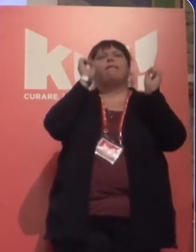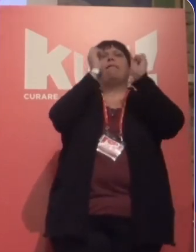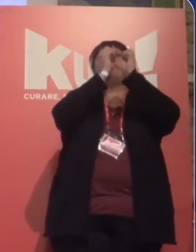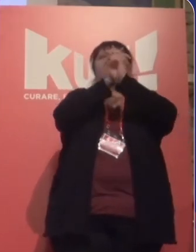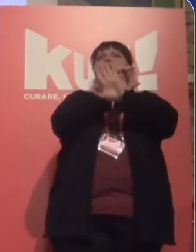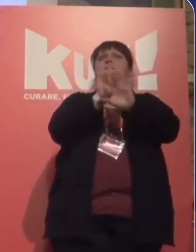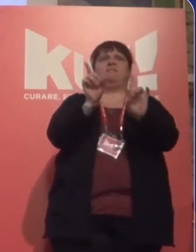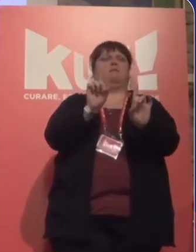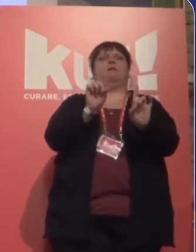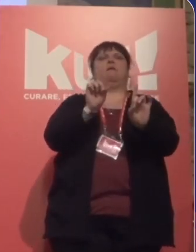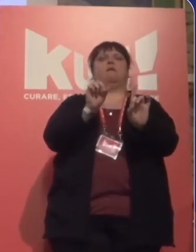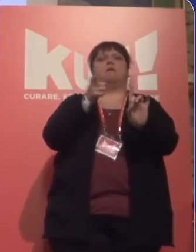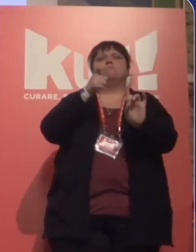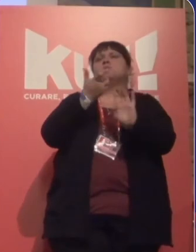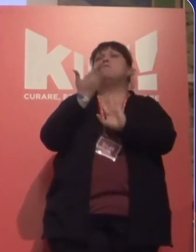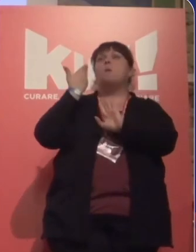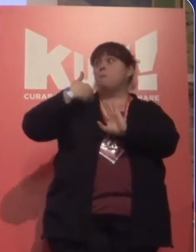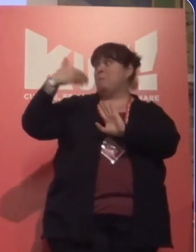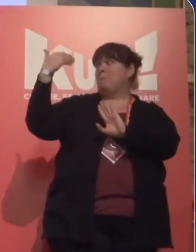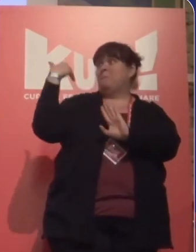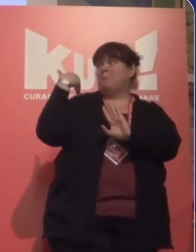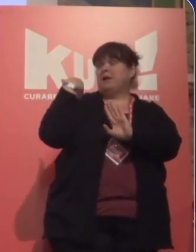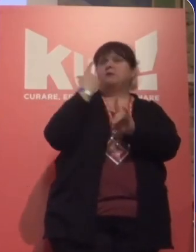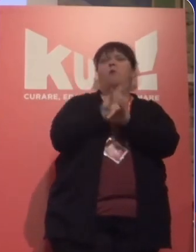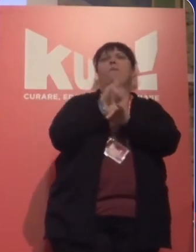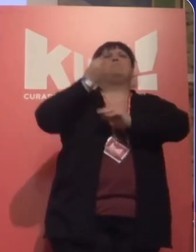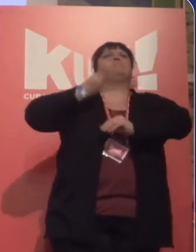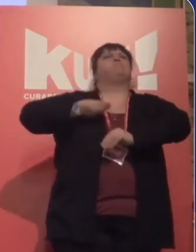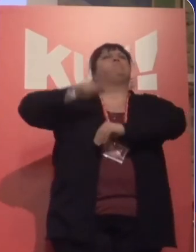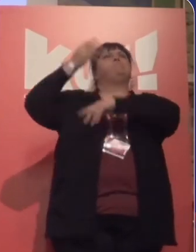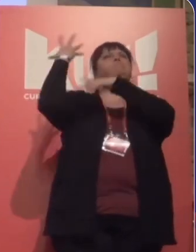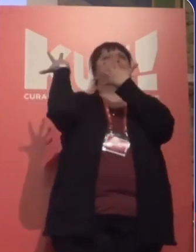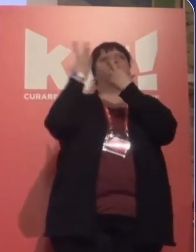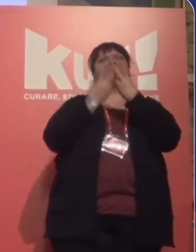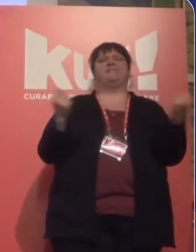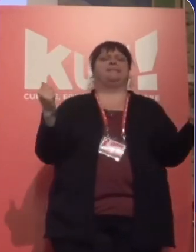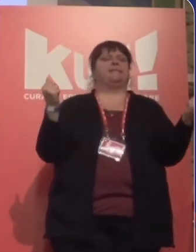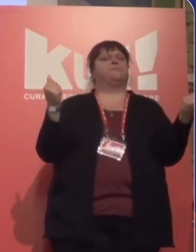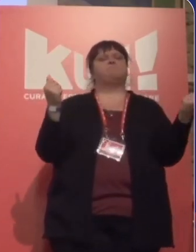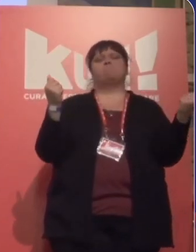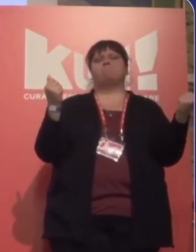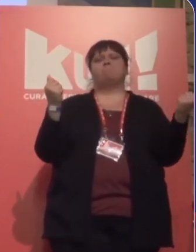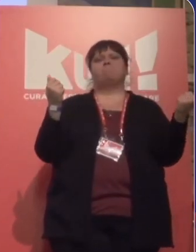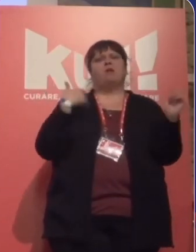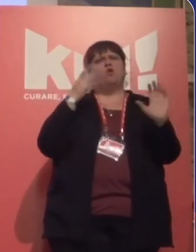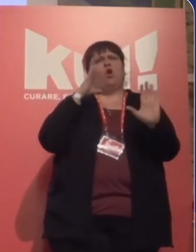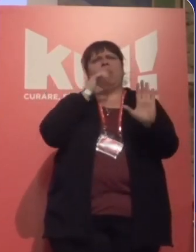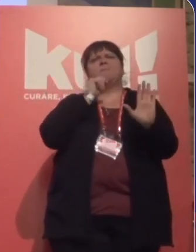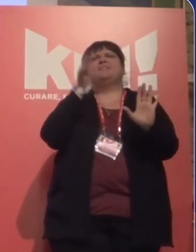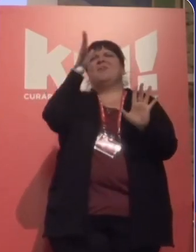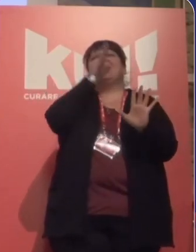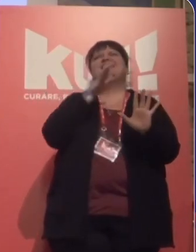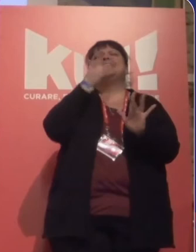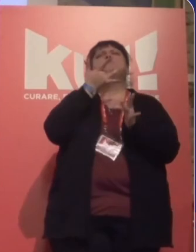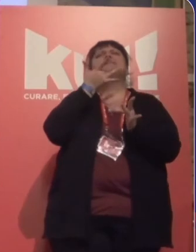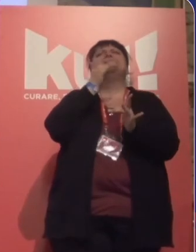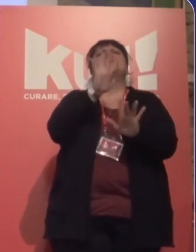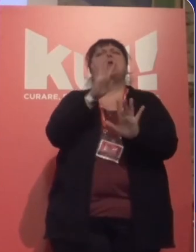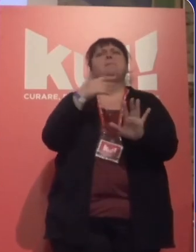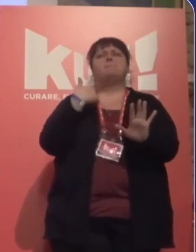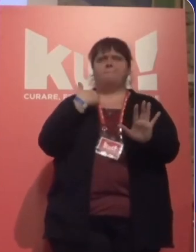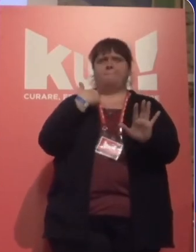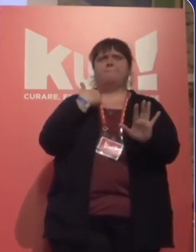spalle è una semplificazione questa che capisco ma a me non piace affatto la ritengo